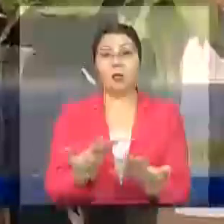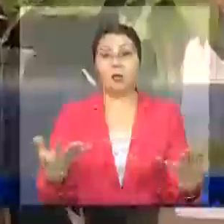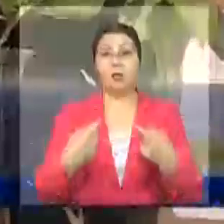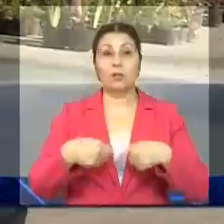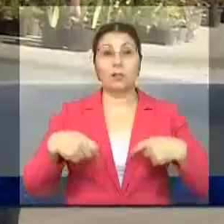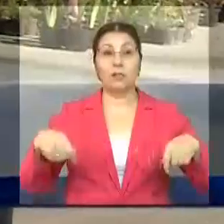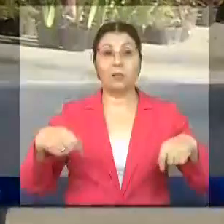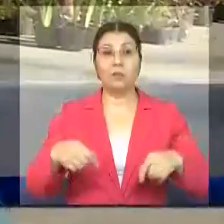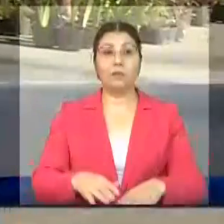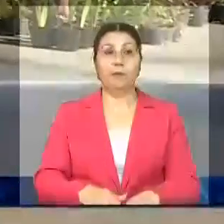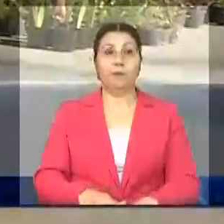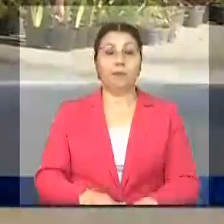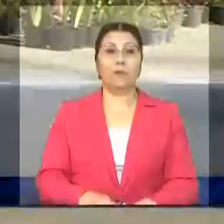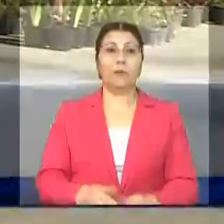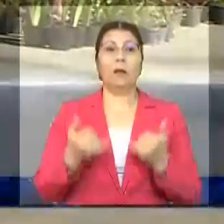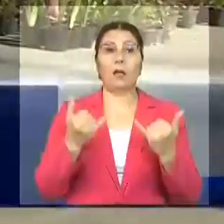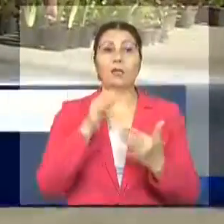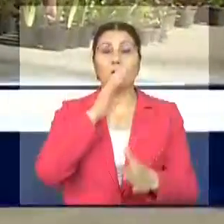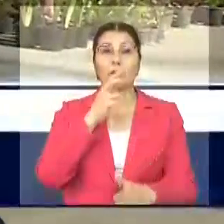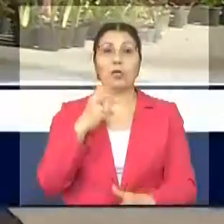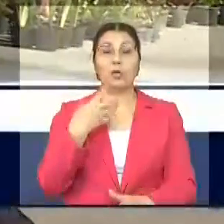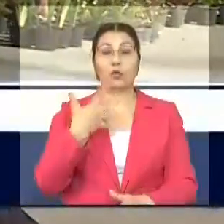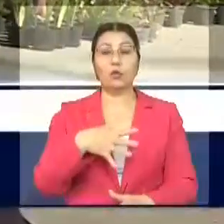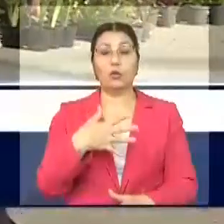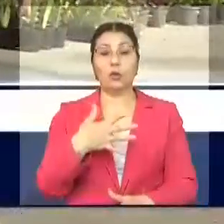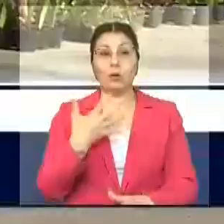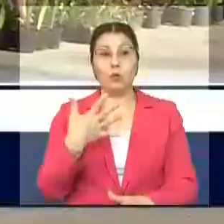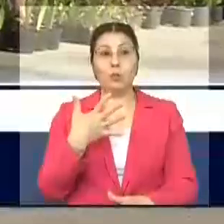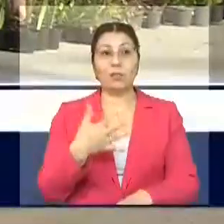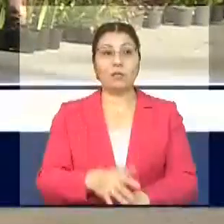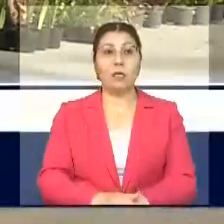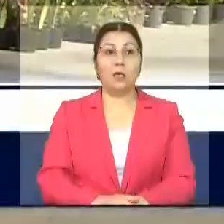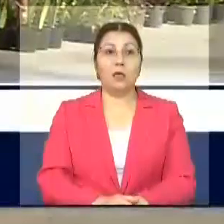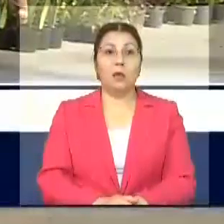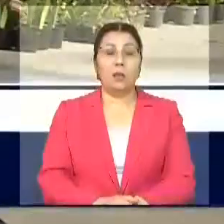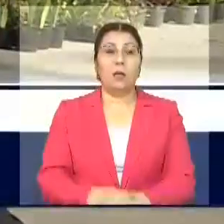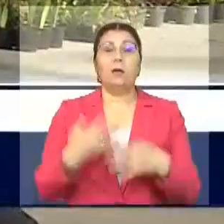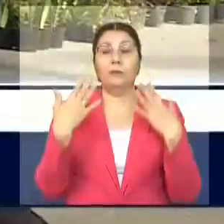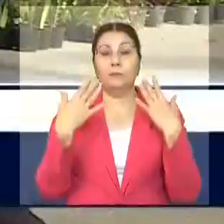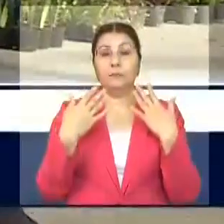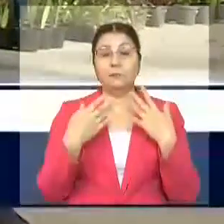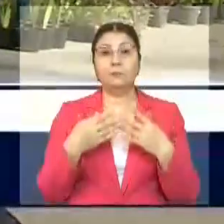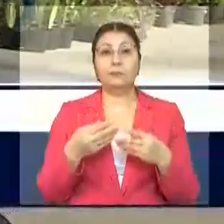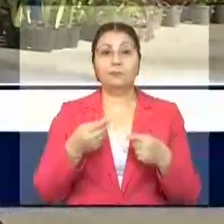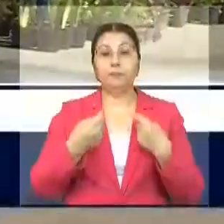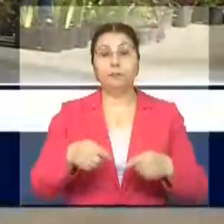сатылды. Қазіргі уақытта 155 жылға арналған көшеттер жәрмеңкесі өткізіп